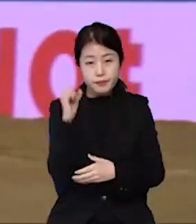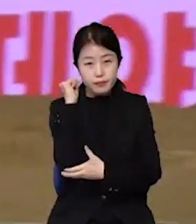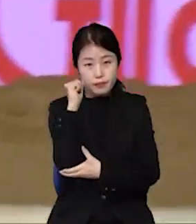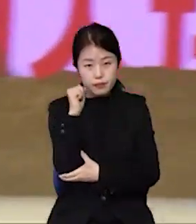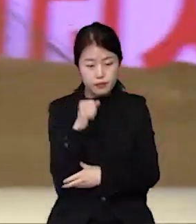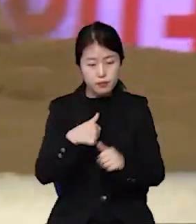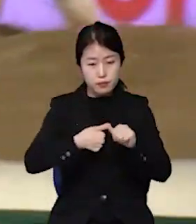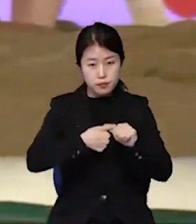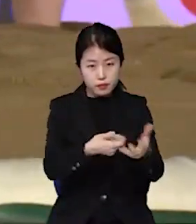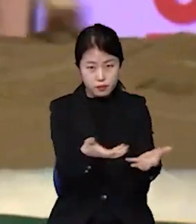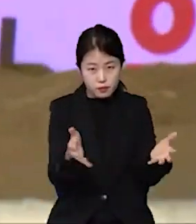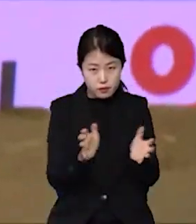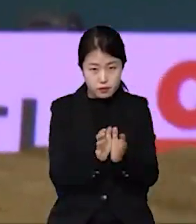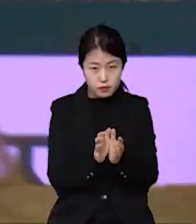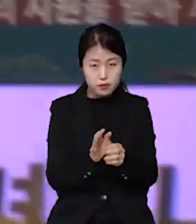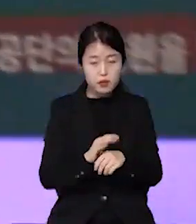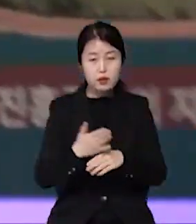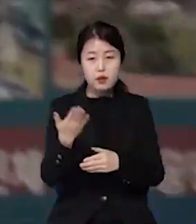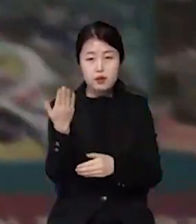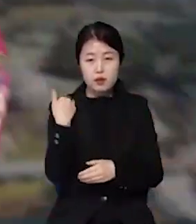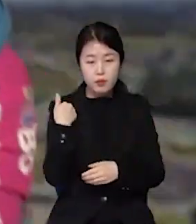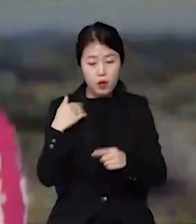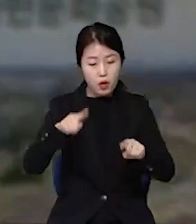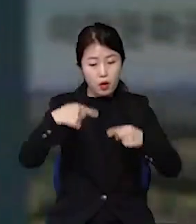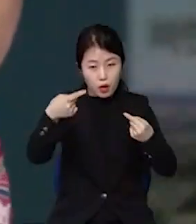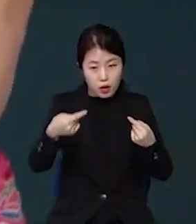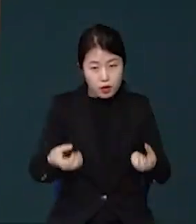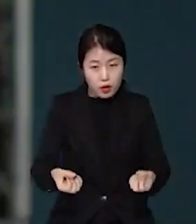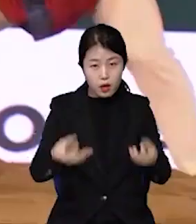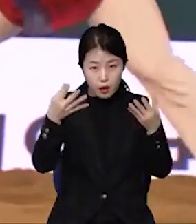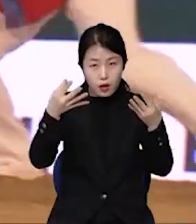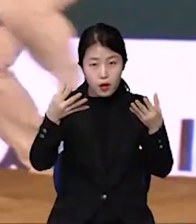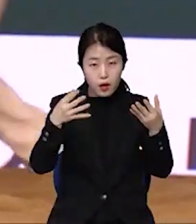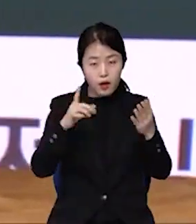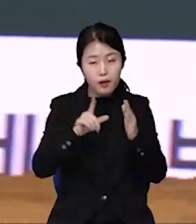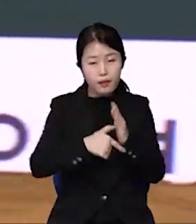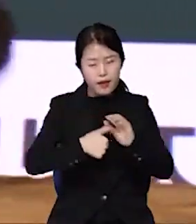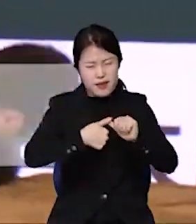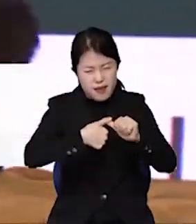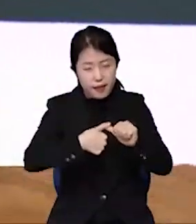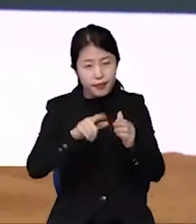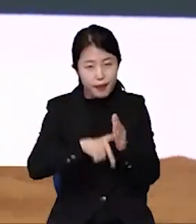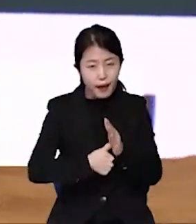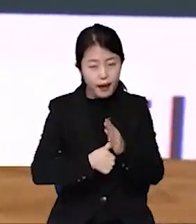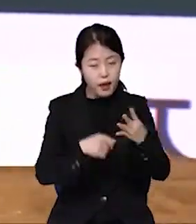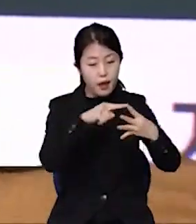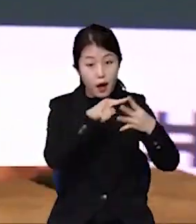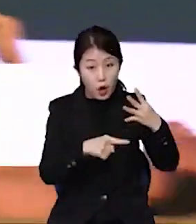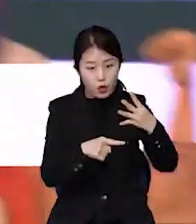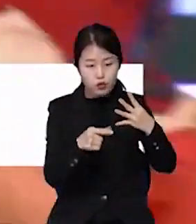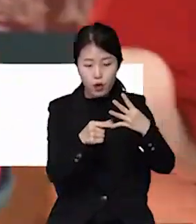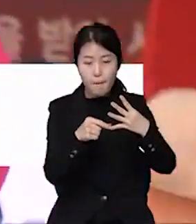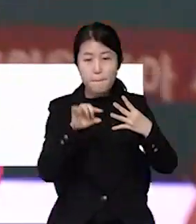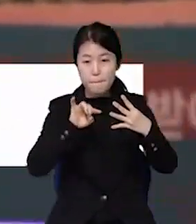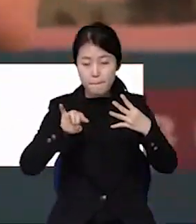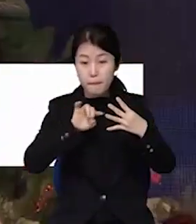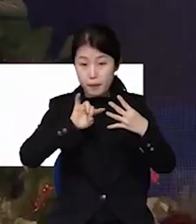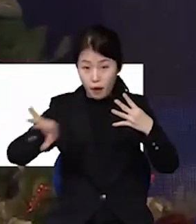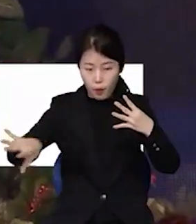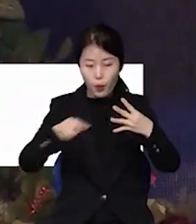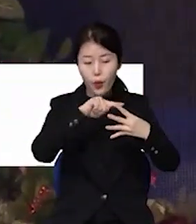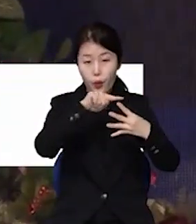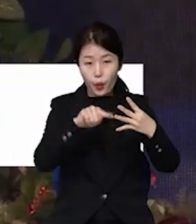영암군 민속씨름단은 지난달 치러진 설날 장사 씨름대회에서 네 체급 중 태백급을 제외한 금강과